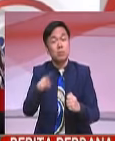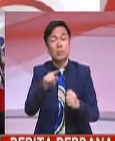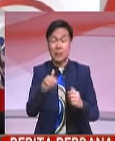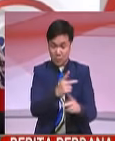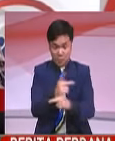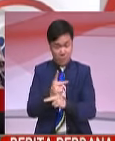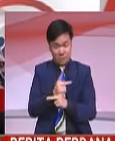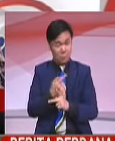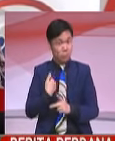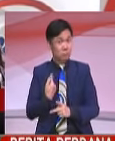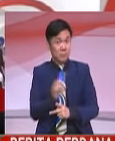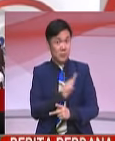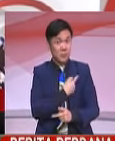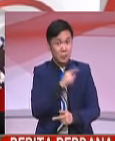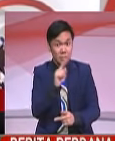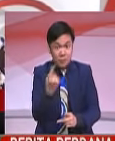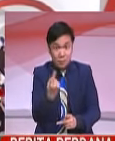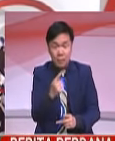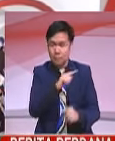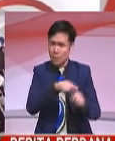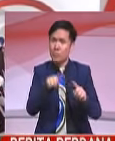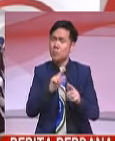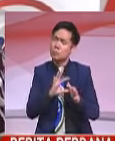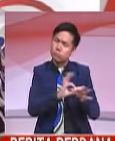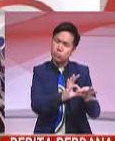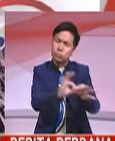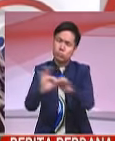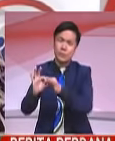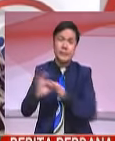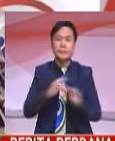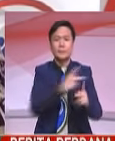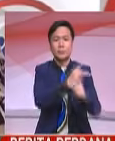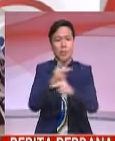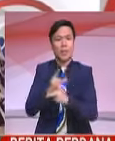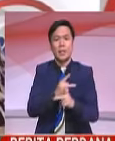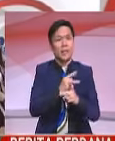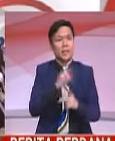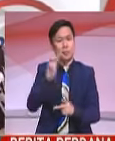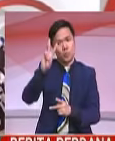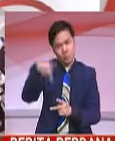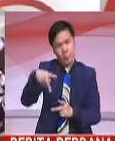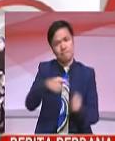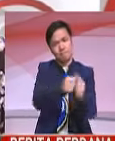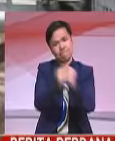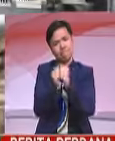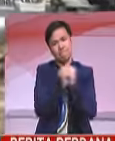kita, tapi kita harus menjaga wilayah persekutuan kita.